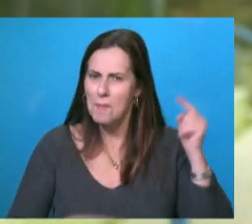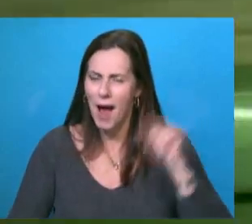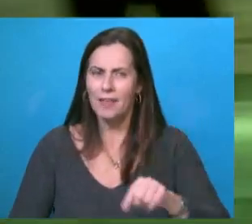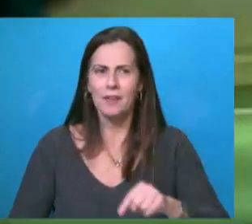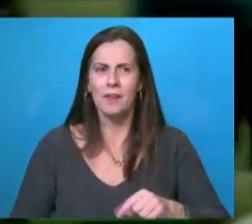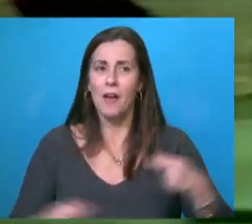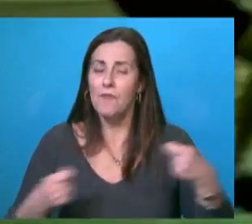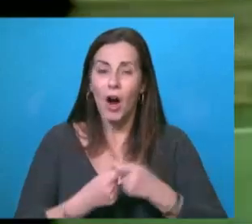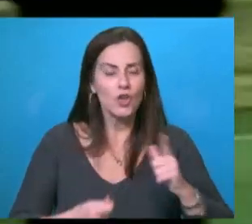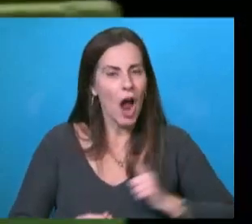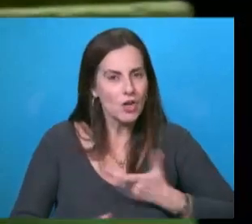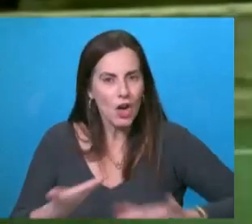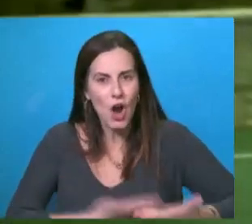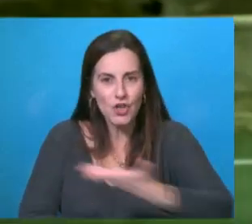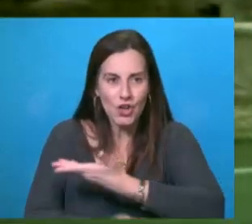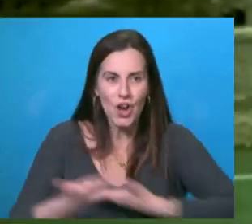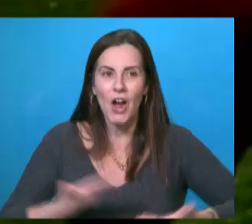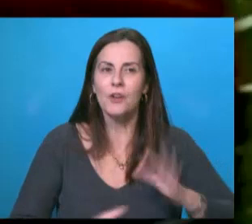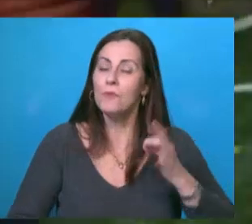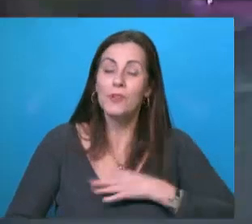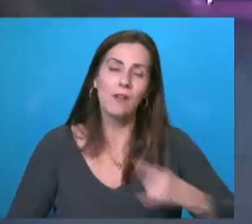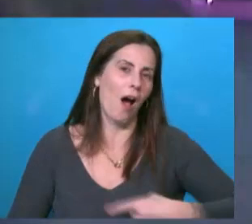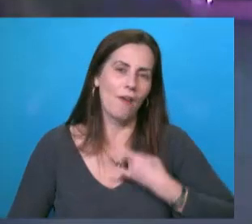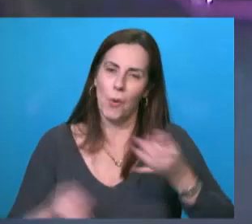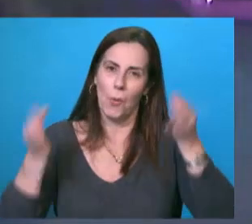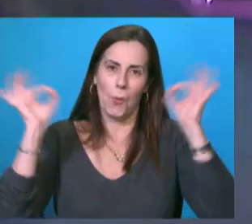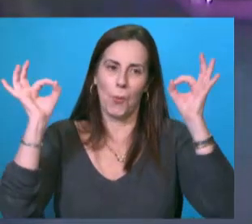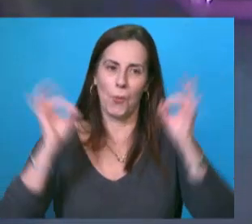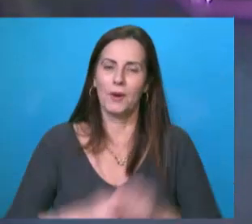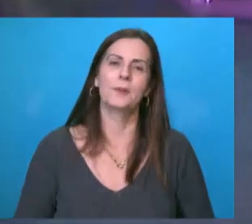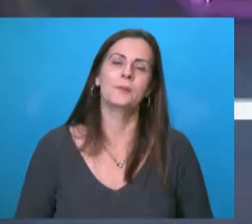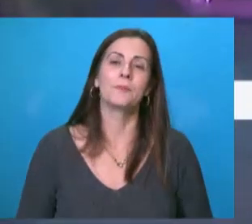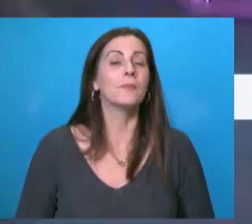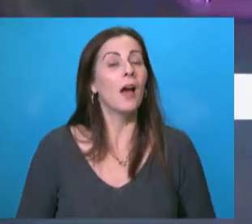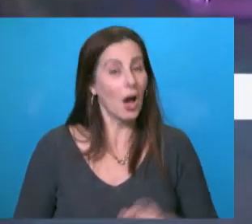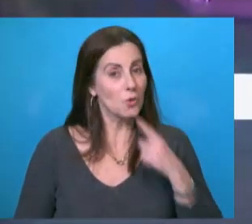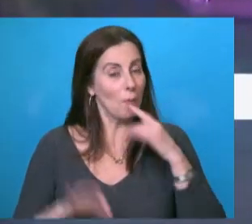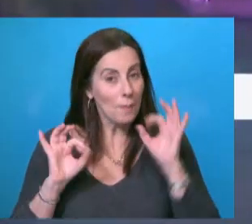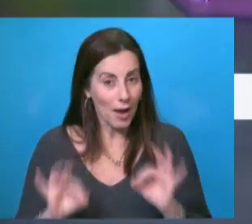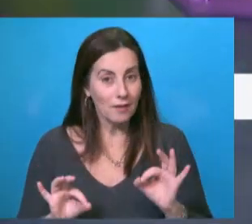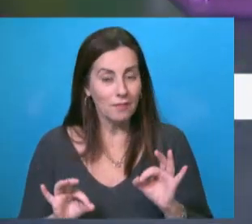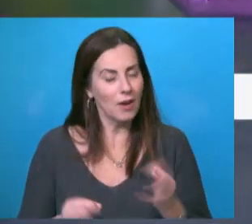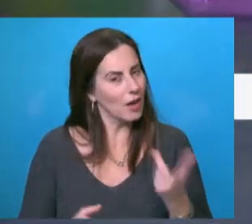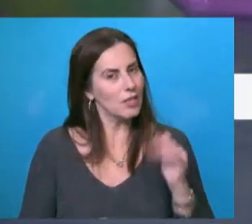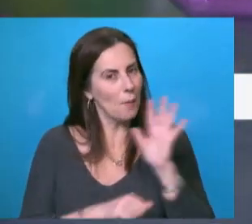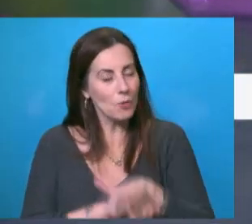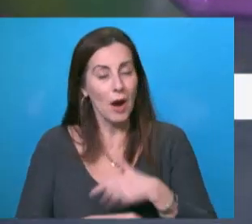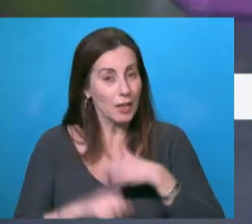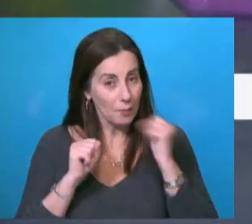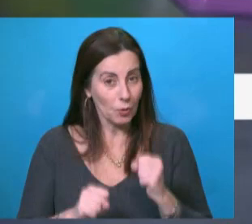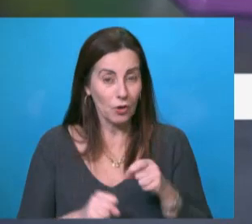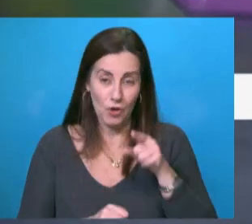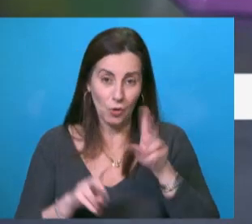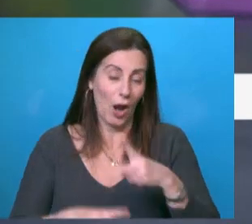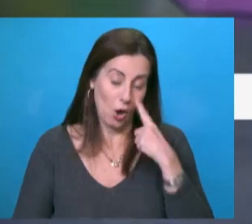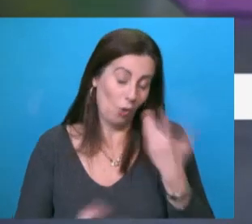האישיים שנוצרים, ובשבילי זו חוויה בלתי רגילה. אז הוא דיבר באמת על ההשפעה. אני מניחה שאת יכולה לראות ההשפעה